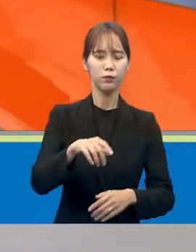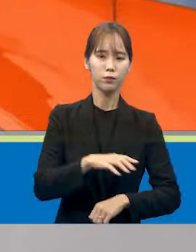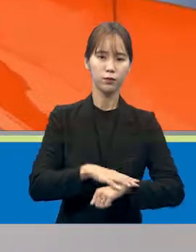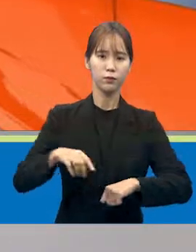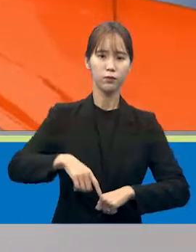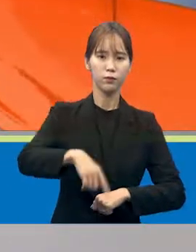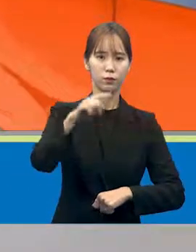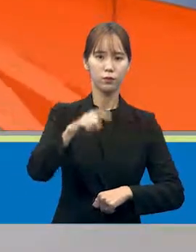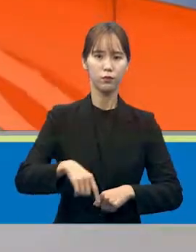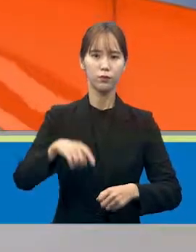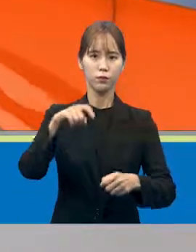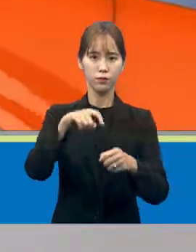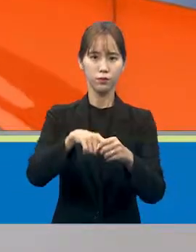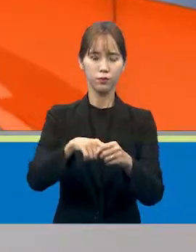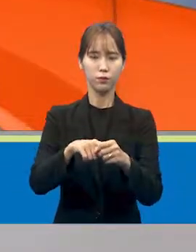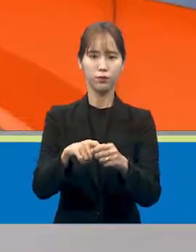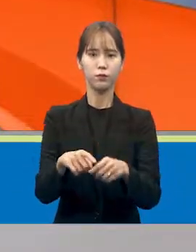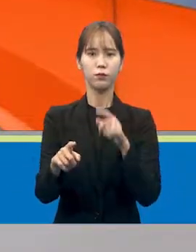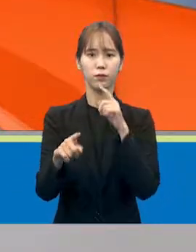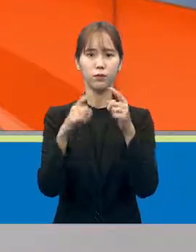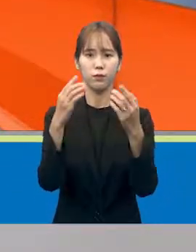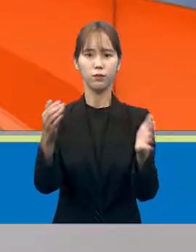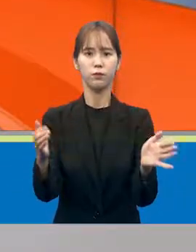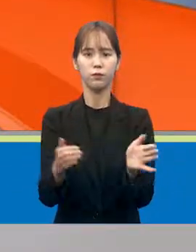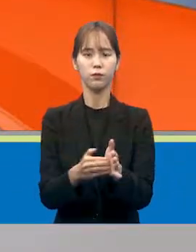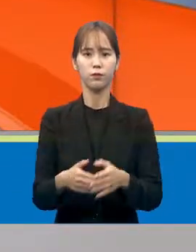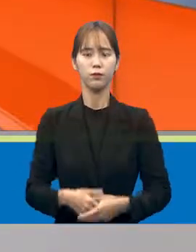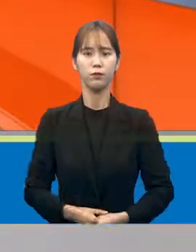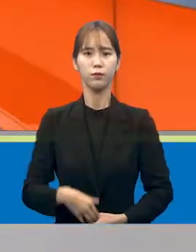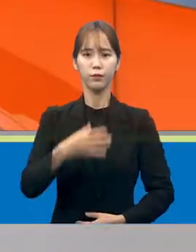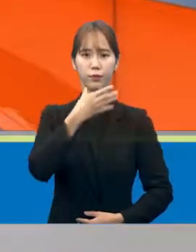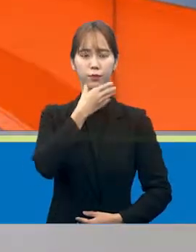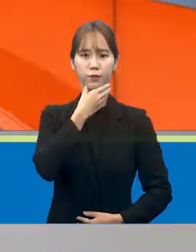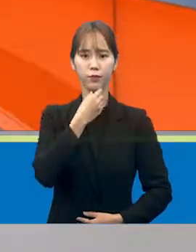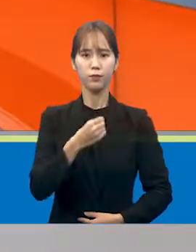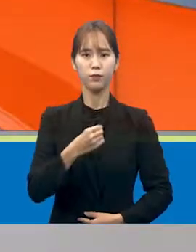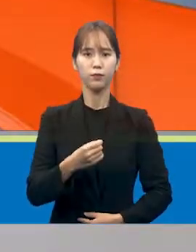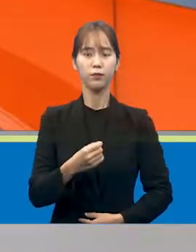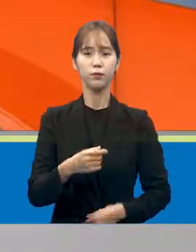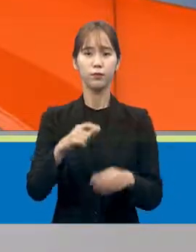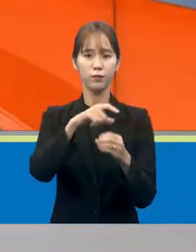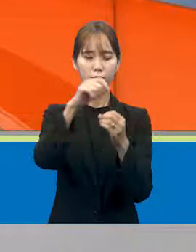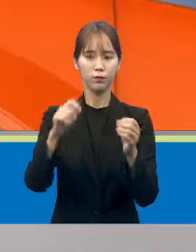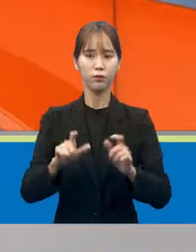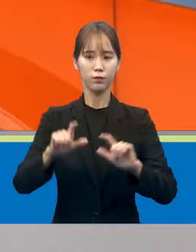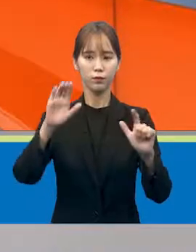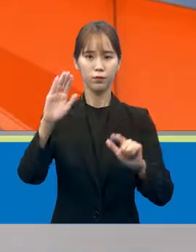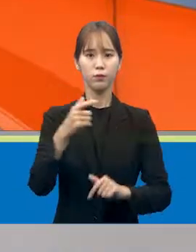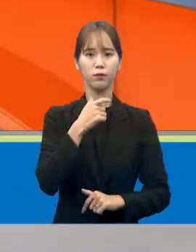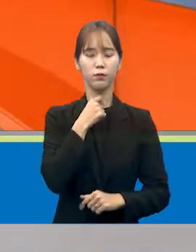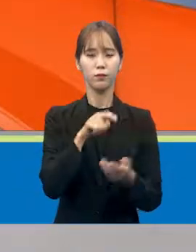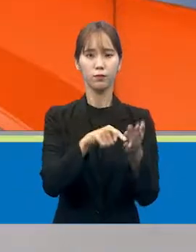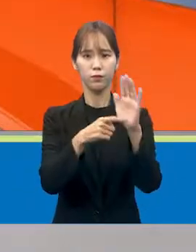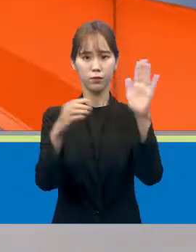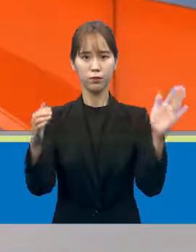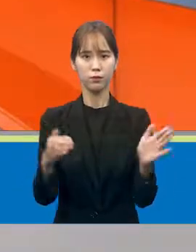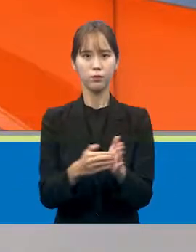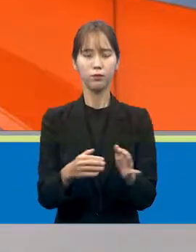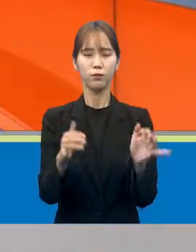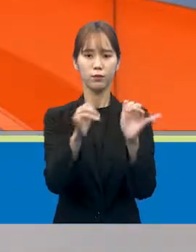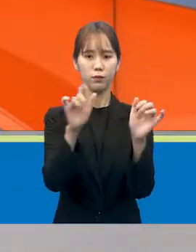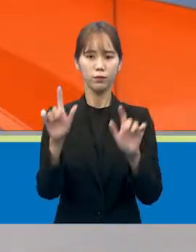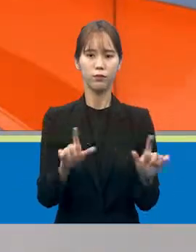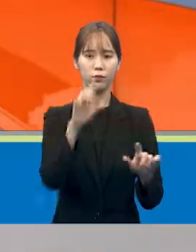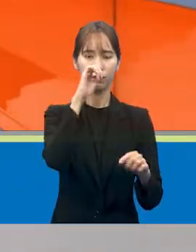다하고 소외되는 주민 없이 모두가 행복한 추석 연휴를 보낼 수 있도록 다각적인 지원을 아끼지 않을 것이라고